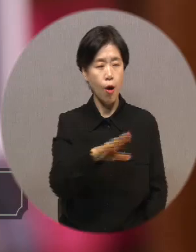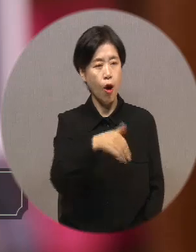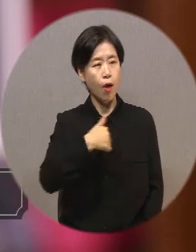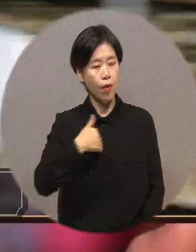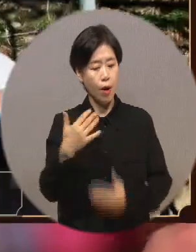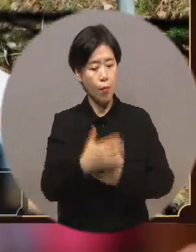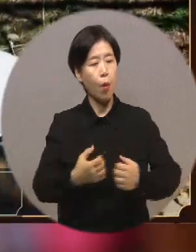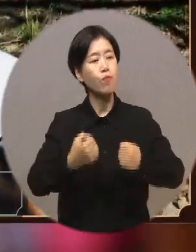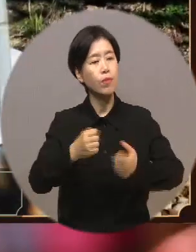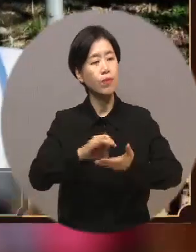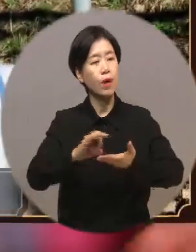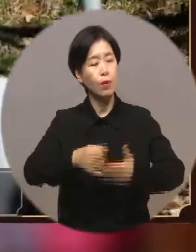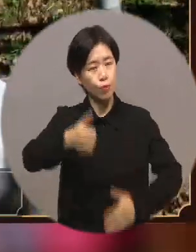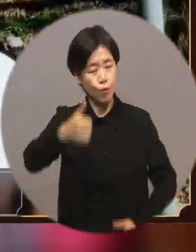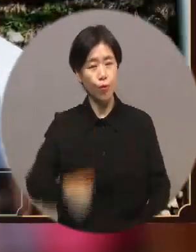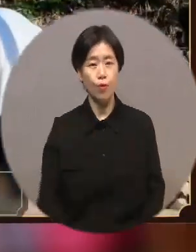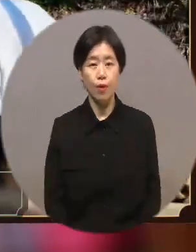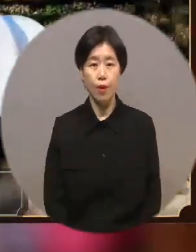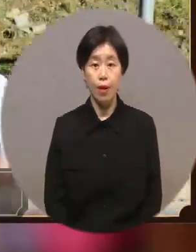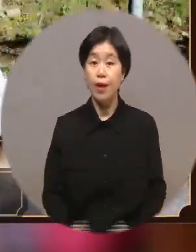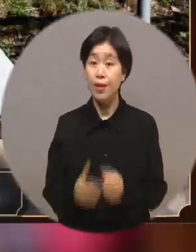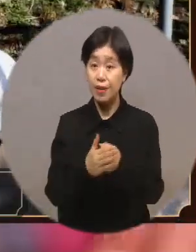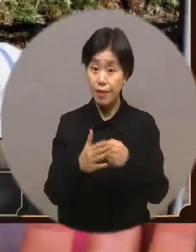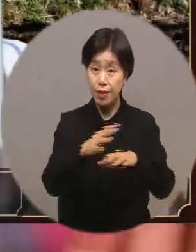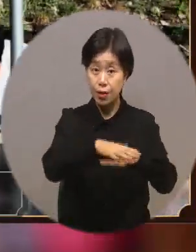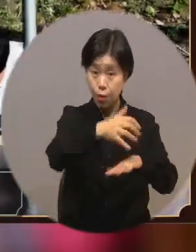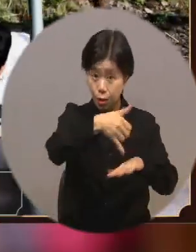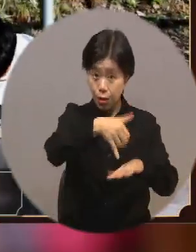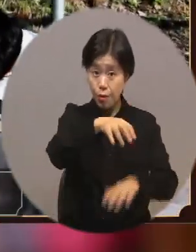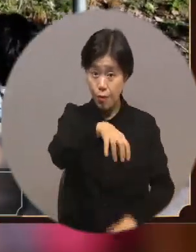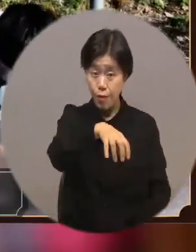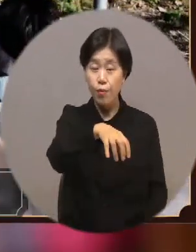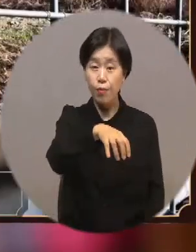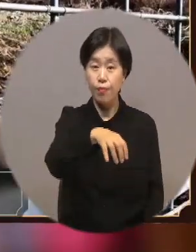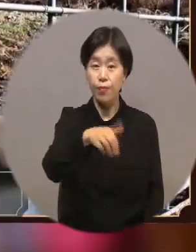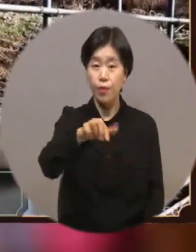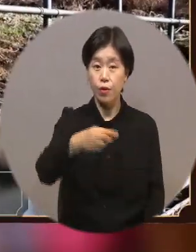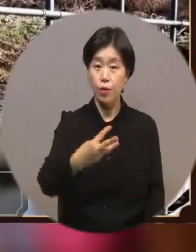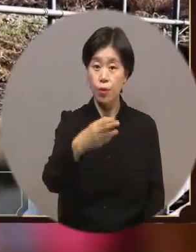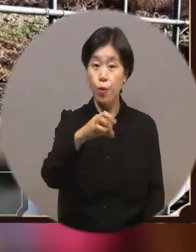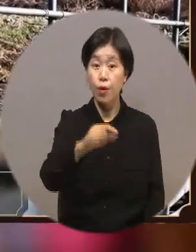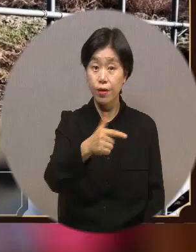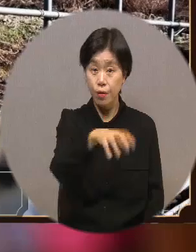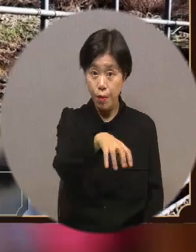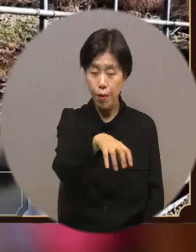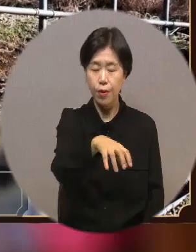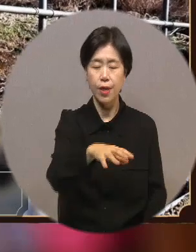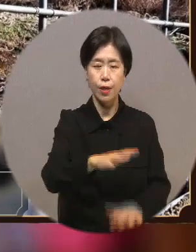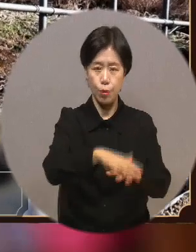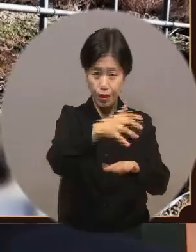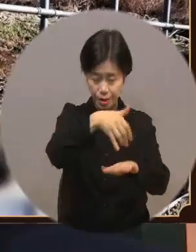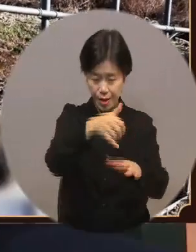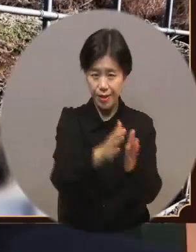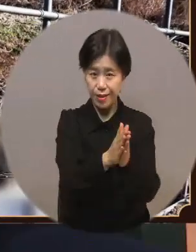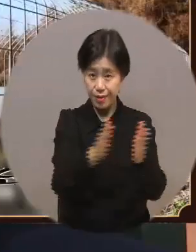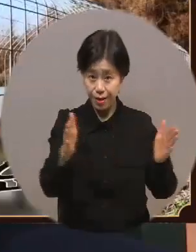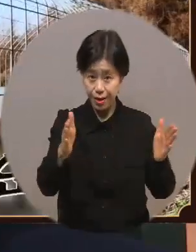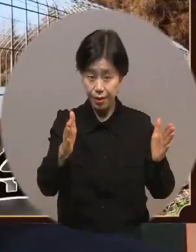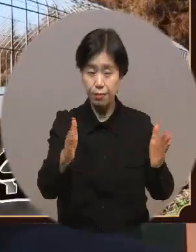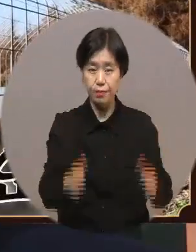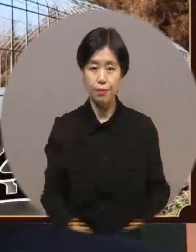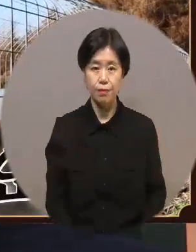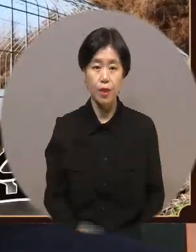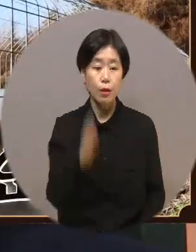지금 저희 그 철원에 있는 땅에다가 직접 농작물을 재배하고 그 농작물을 갖고